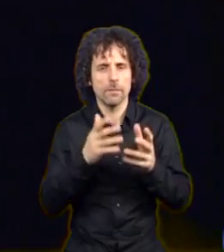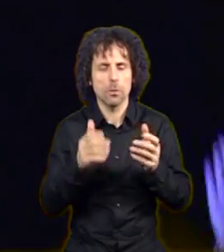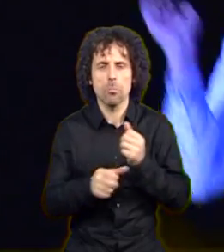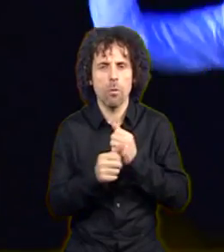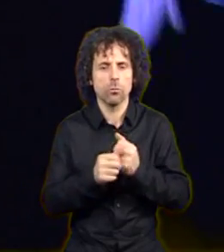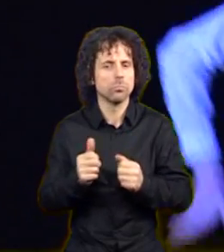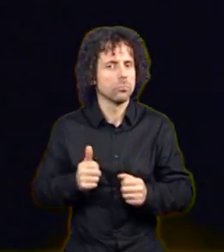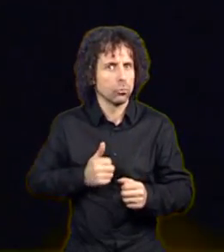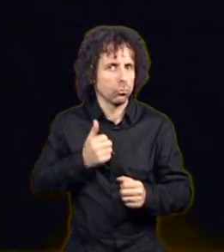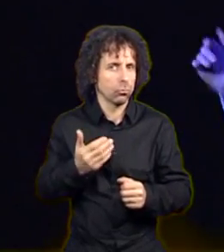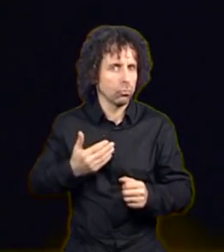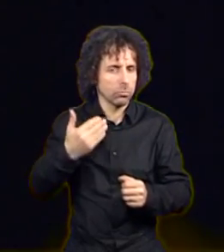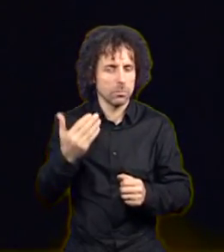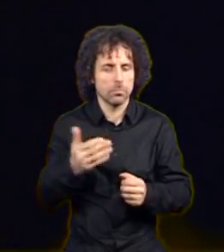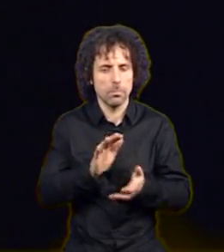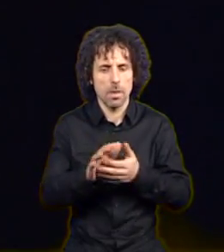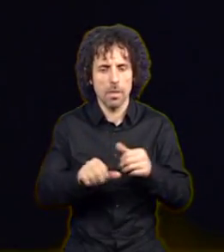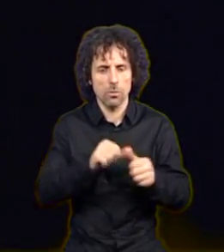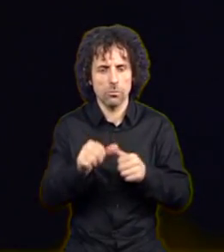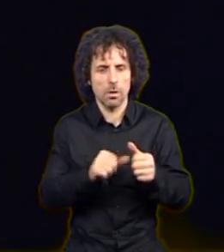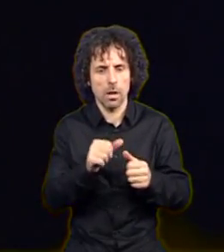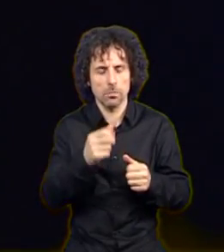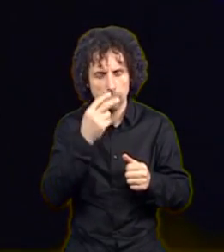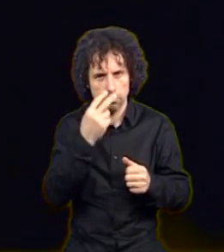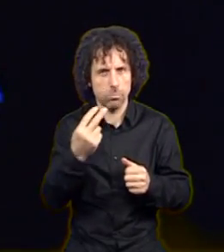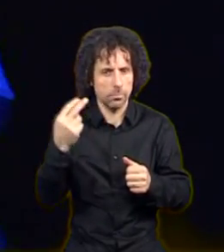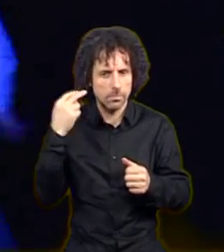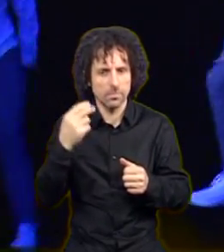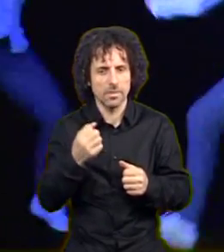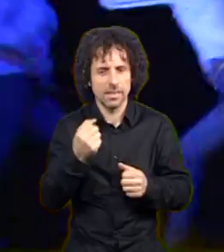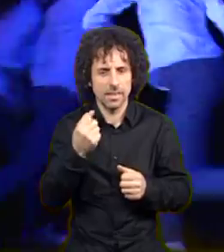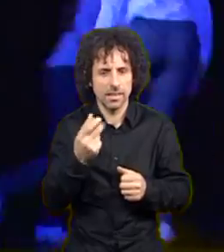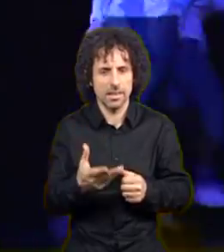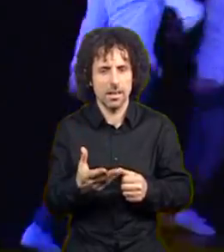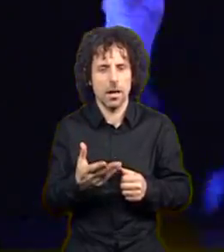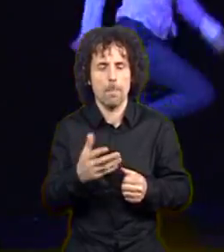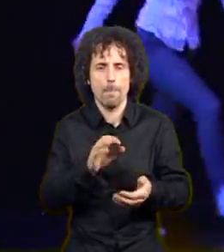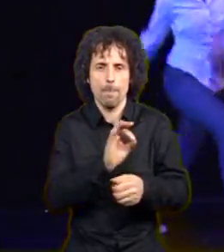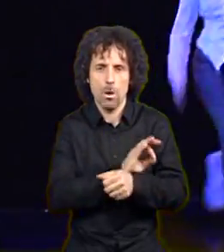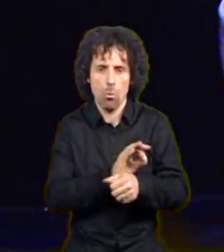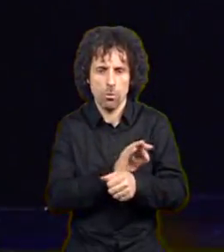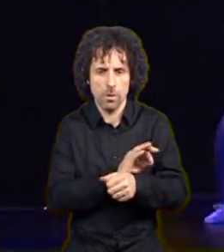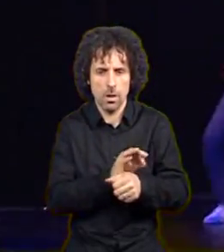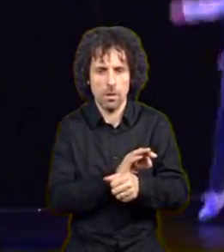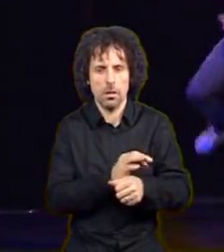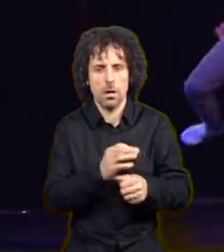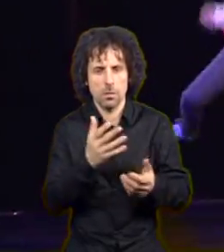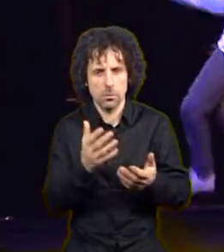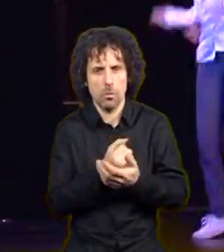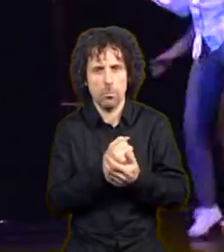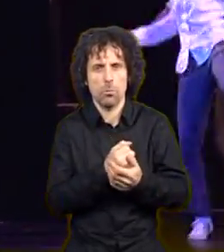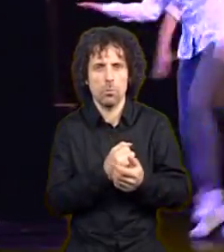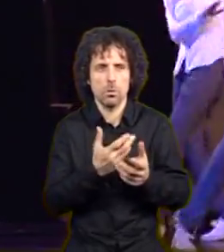co jest dla Pani największym powodem do dumy po tych 15 latach, jak Pani spogląda wstecz? Wydaje mi się, że kilka takich projektów,